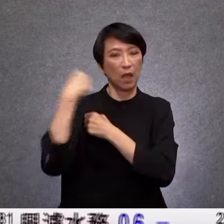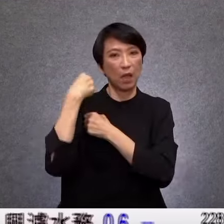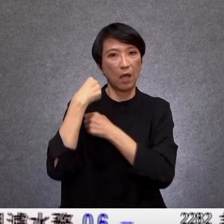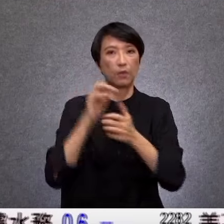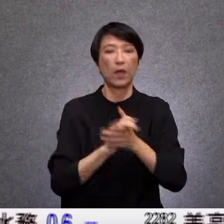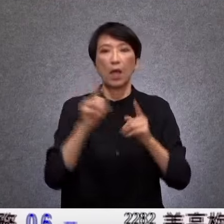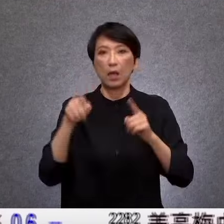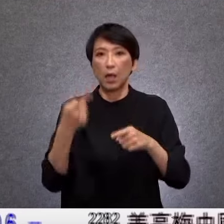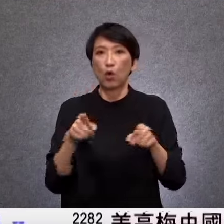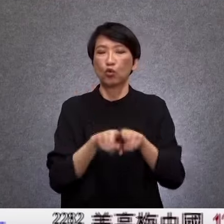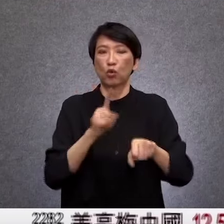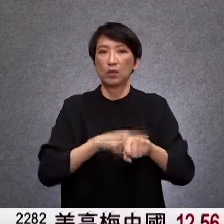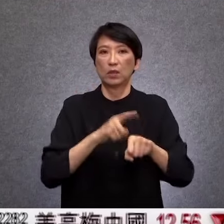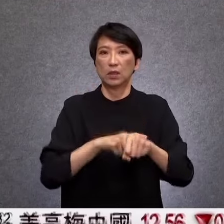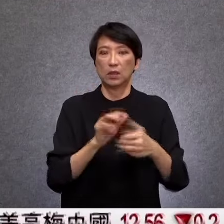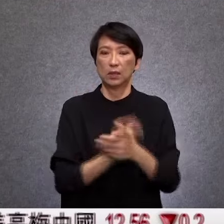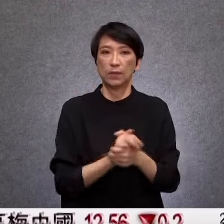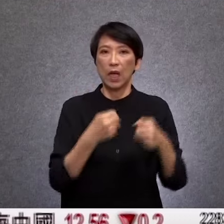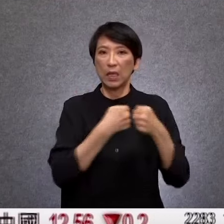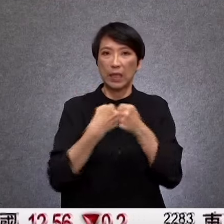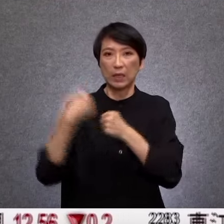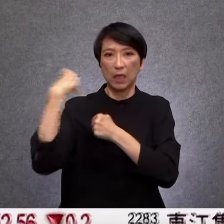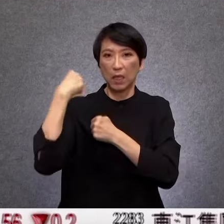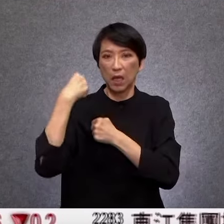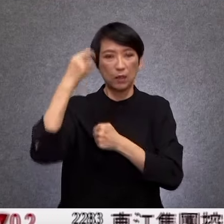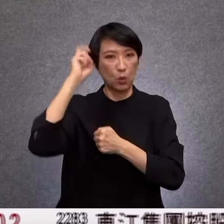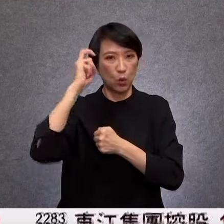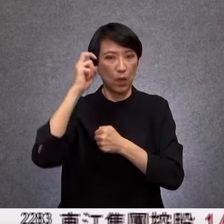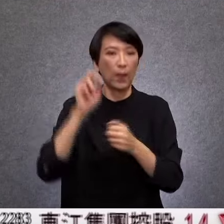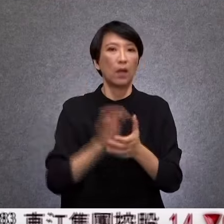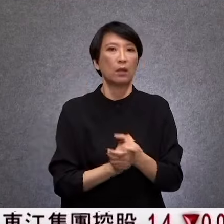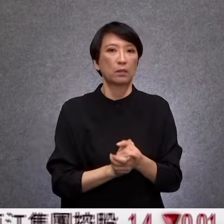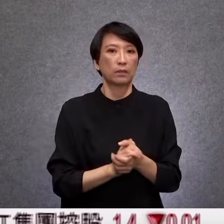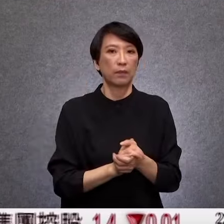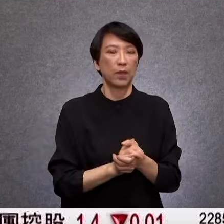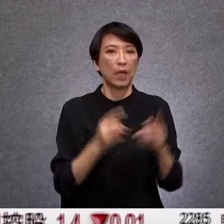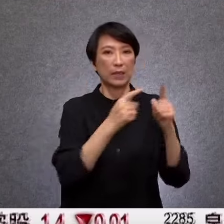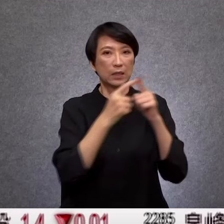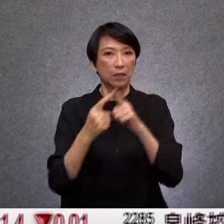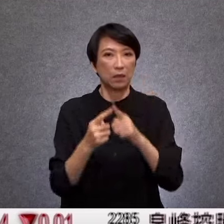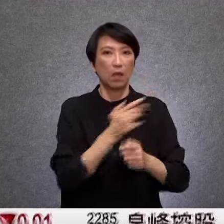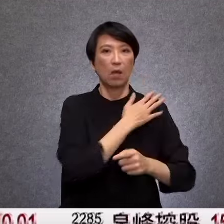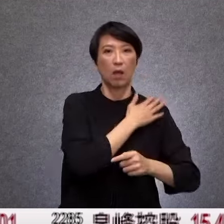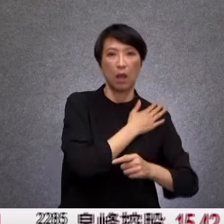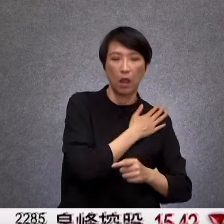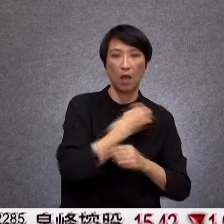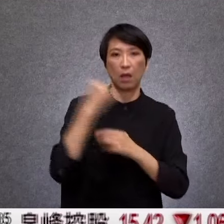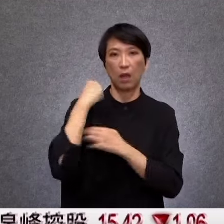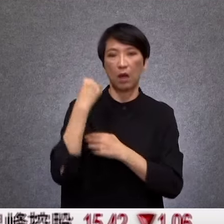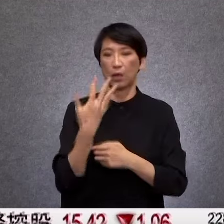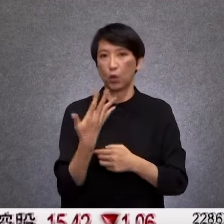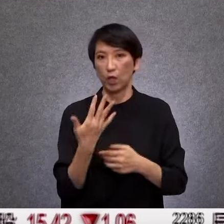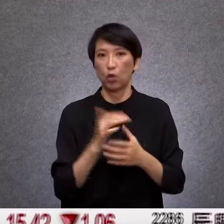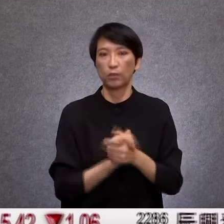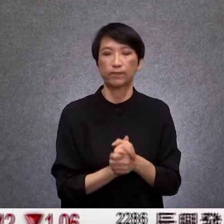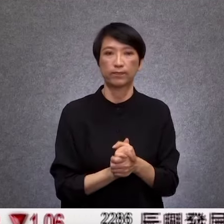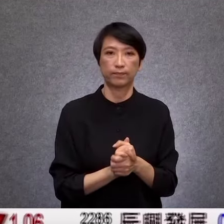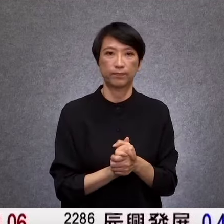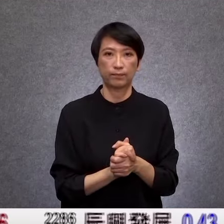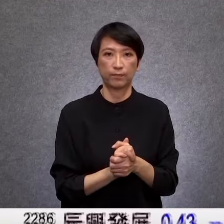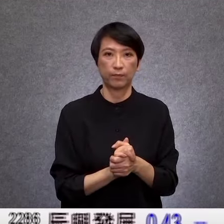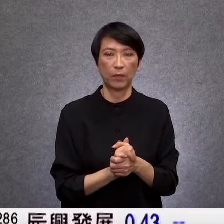又要兼顧我哋嘅競爭力啦。同時間咧，除咗兼顧競爭力之外咧，我哋要兼顧市民嘅承